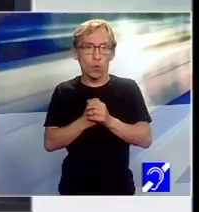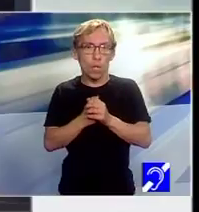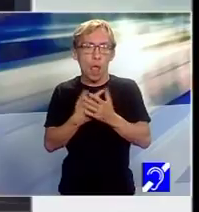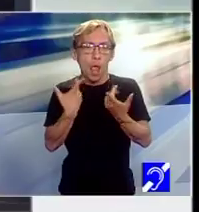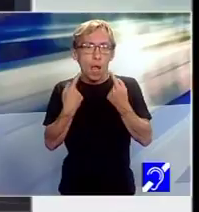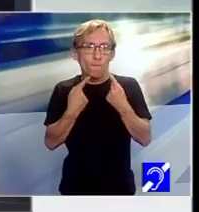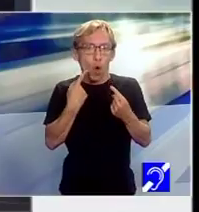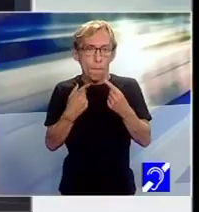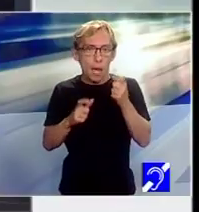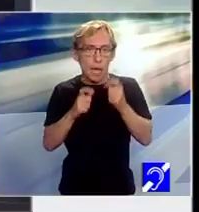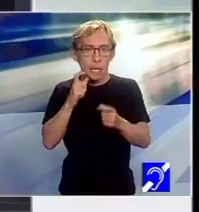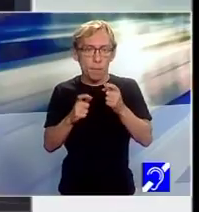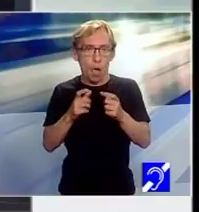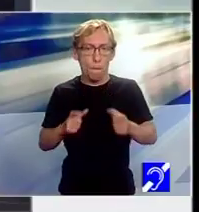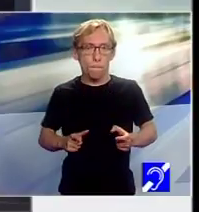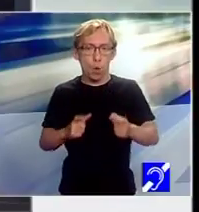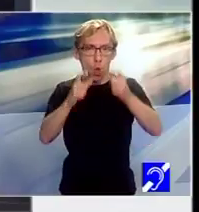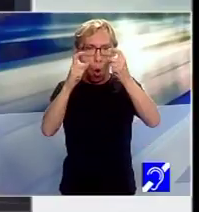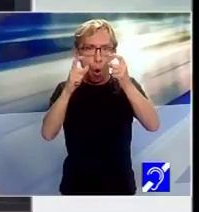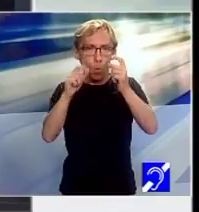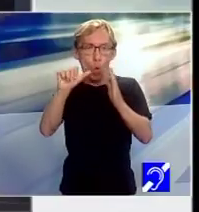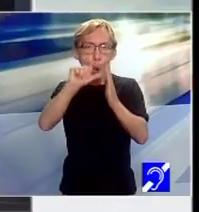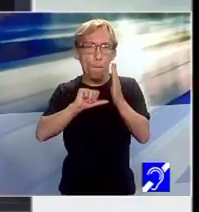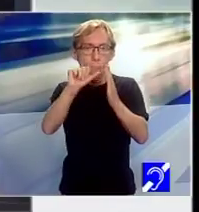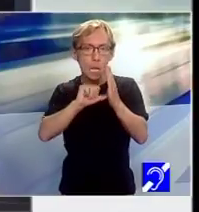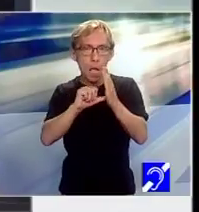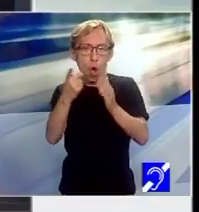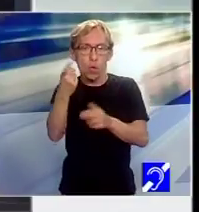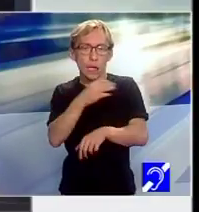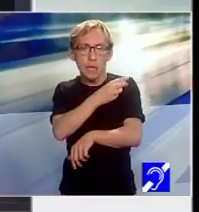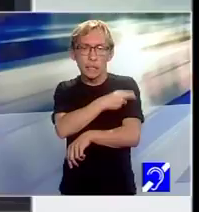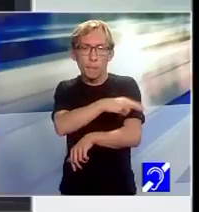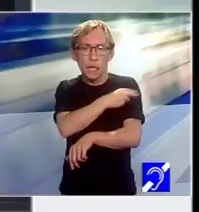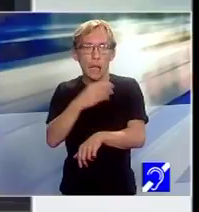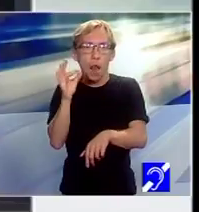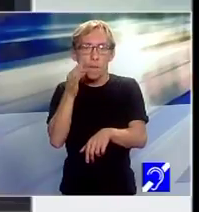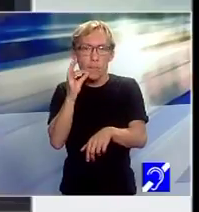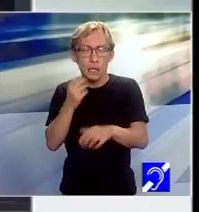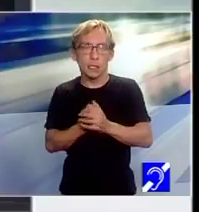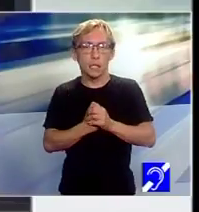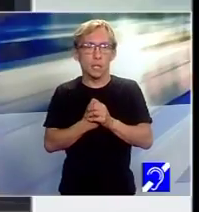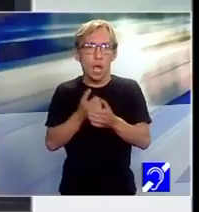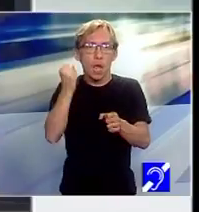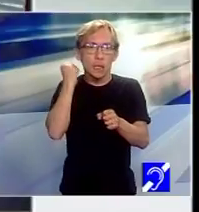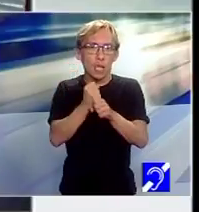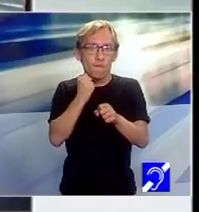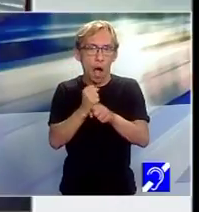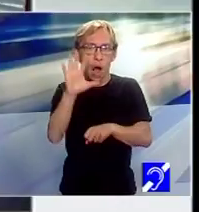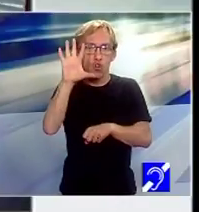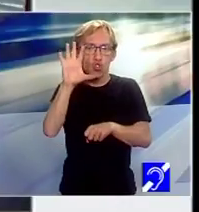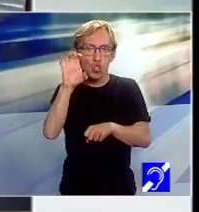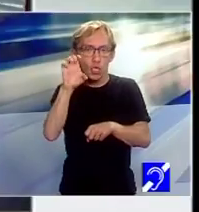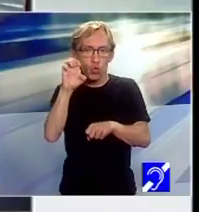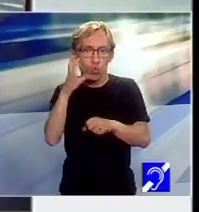de blocul operator centralizat al Spitalului Județean de Urgență Bistrița. Se fac aproximativ 500 de